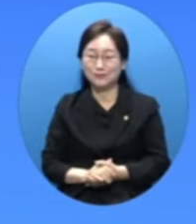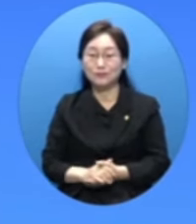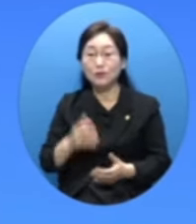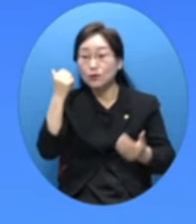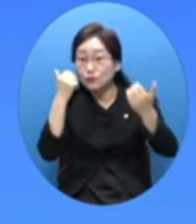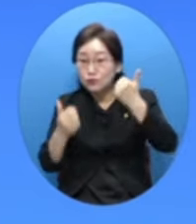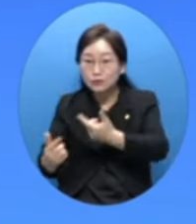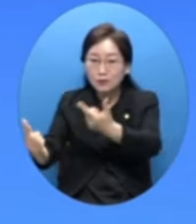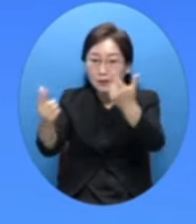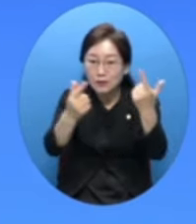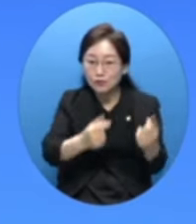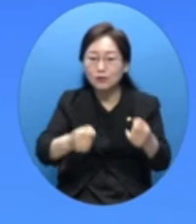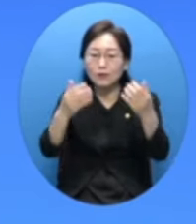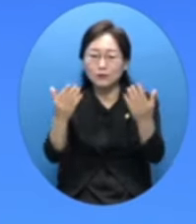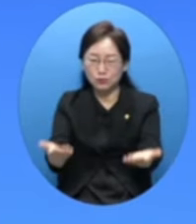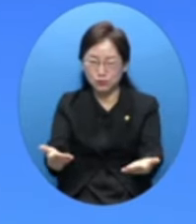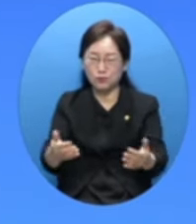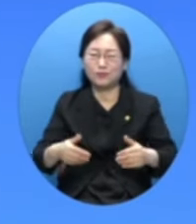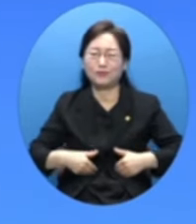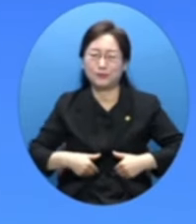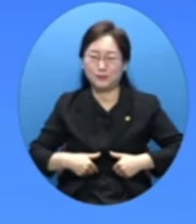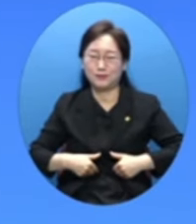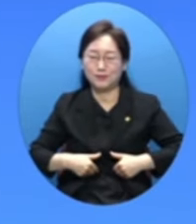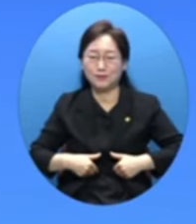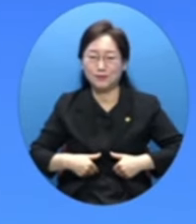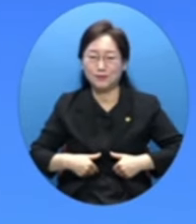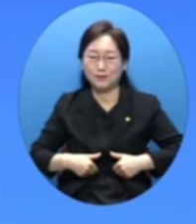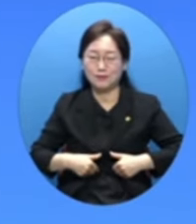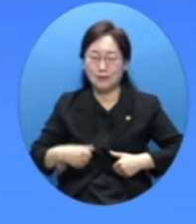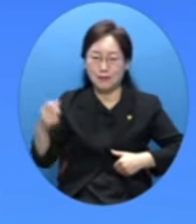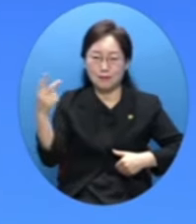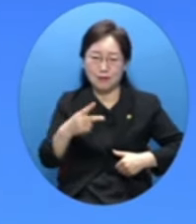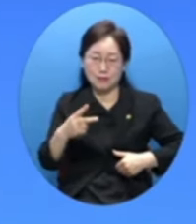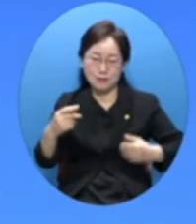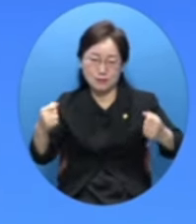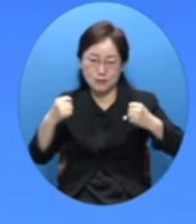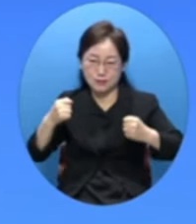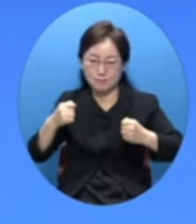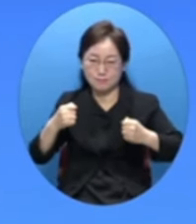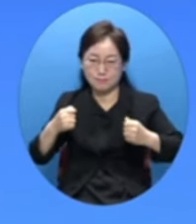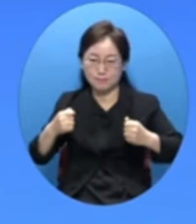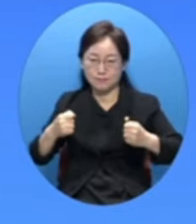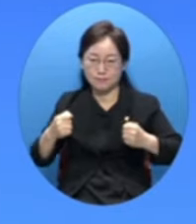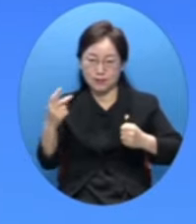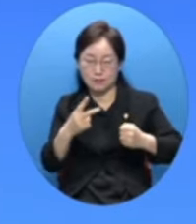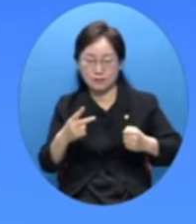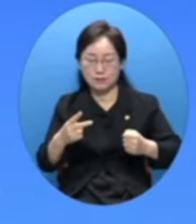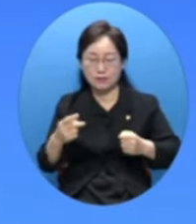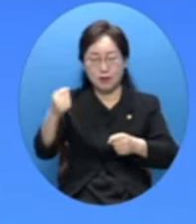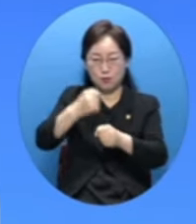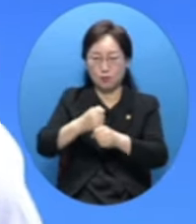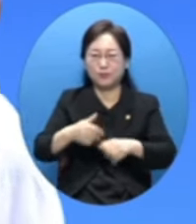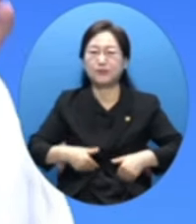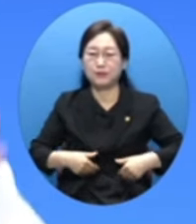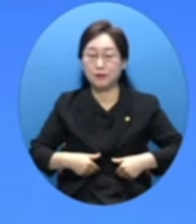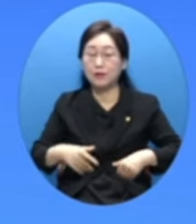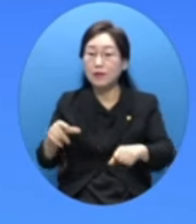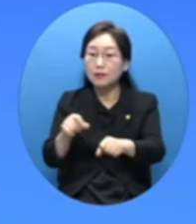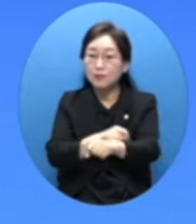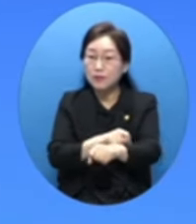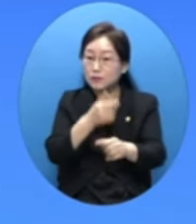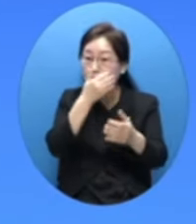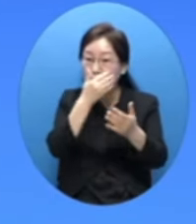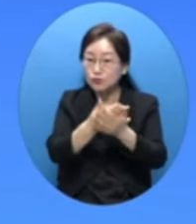누구에게나 이런 휴식이 필요하고 재충전의 시간이 필요한 것입니다. 특별히